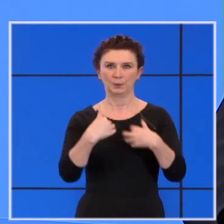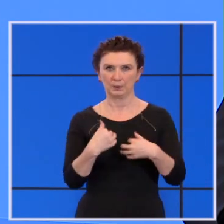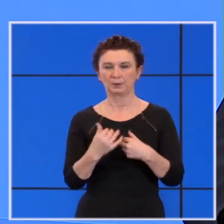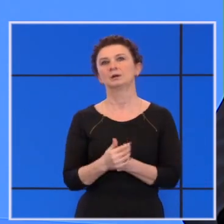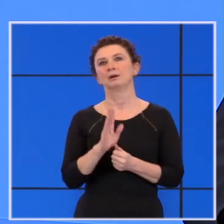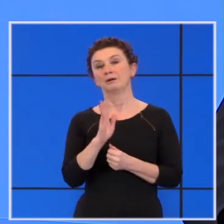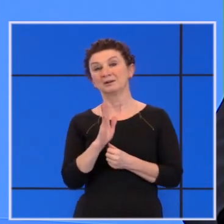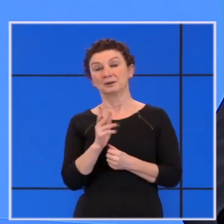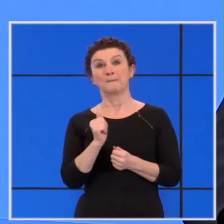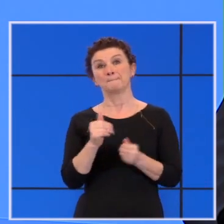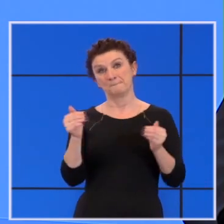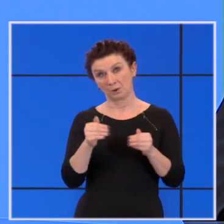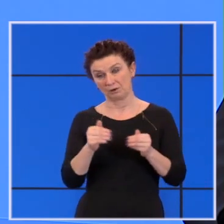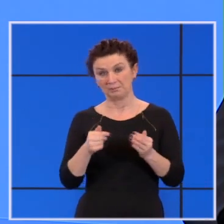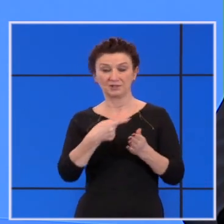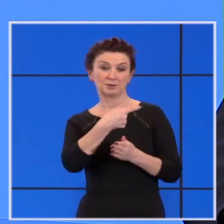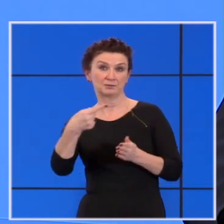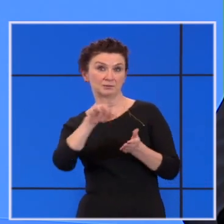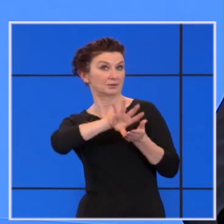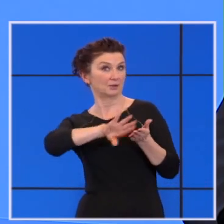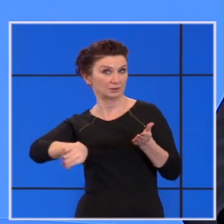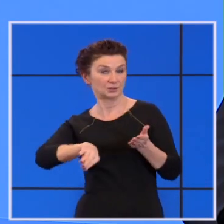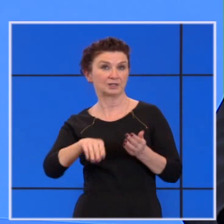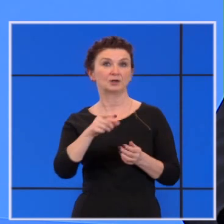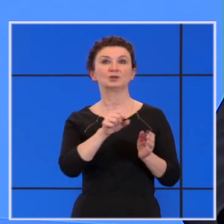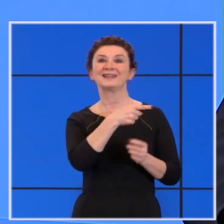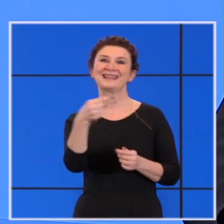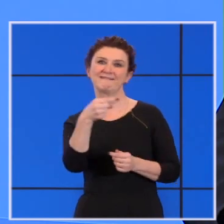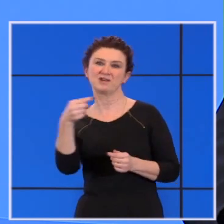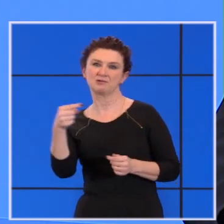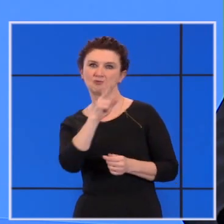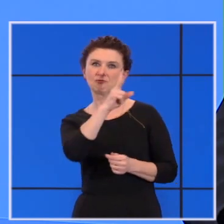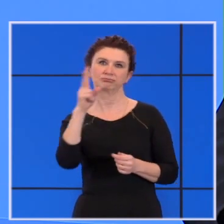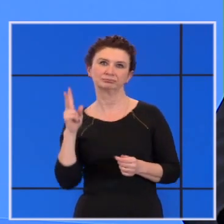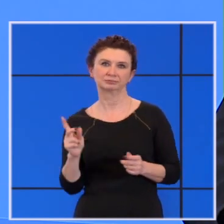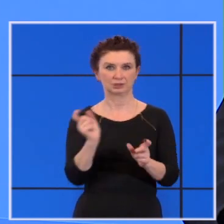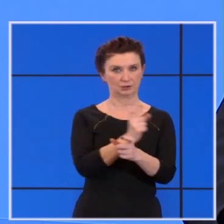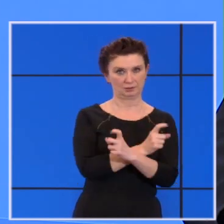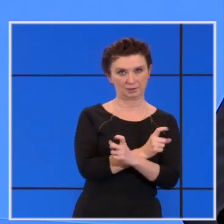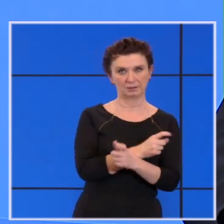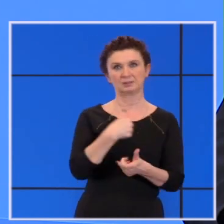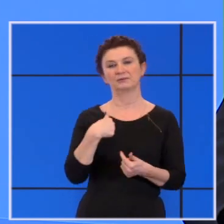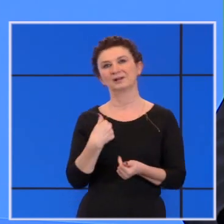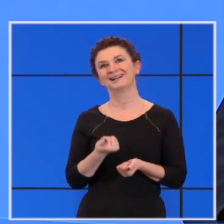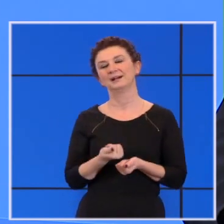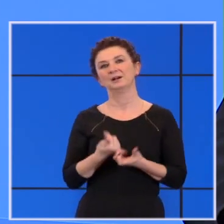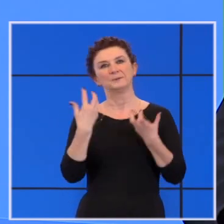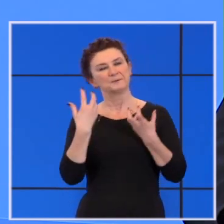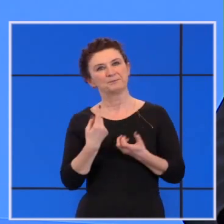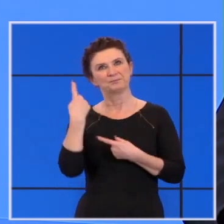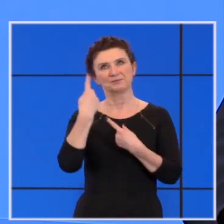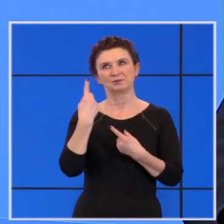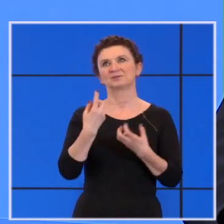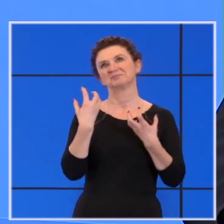byłyby odliczane od deficytu poszczególnych państw? I o to pewnie będę pytała. Natomiast jestem zwolennikiem oczywiście